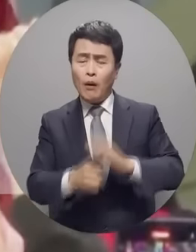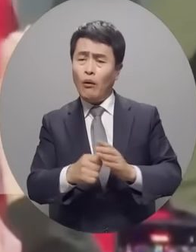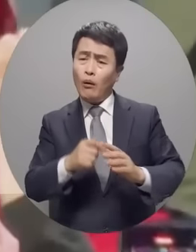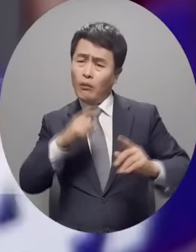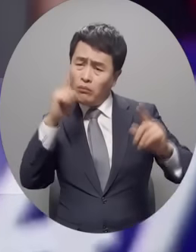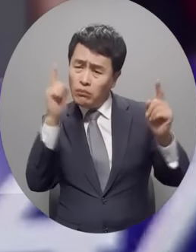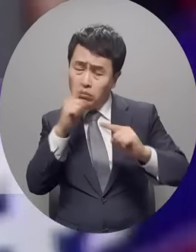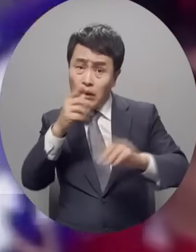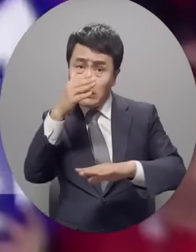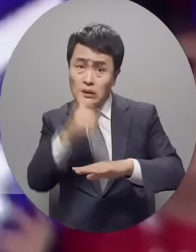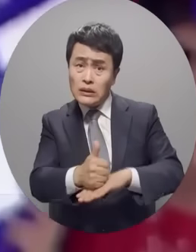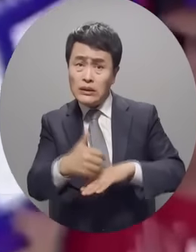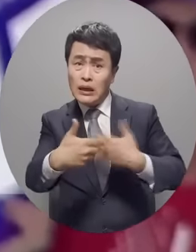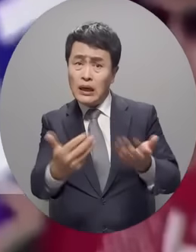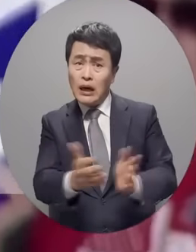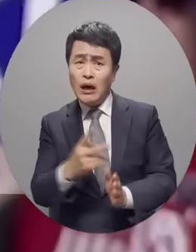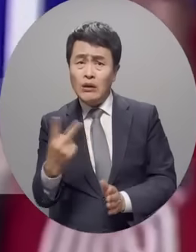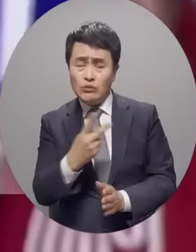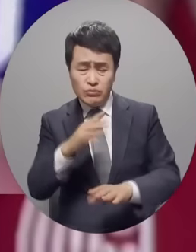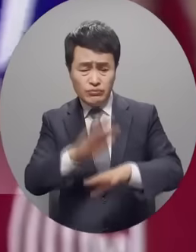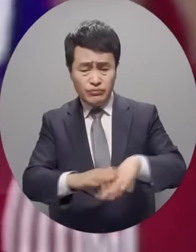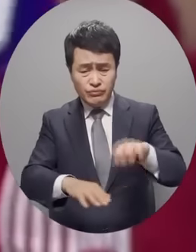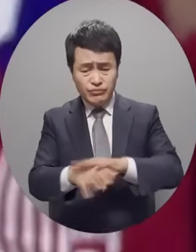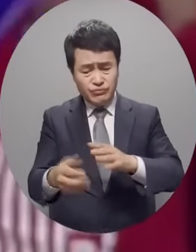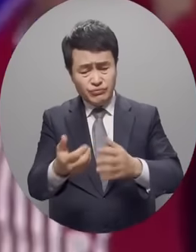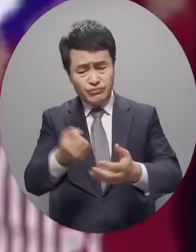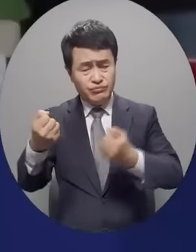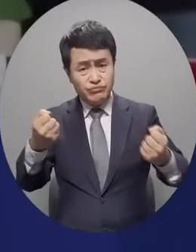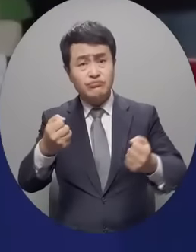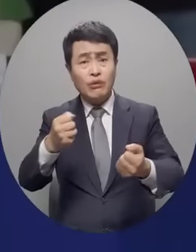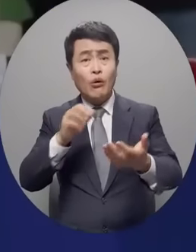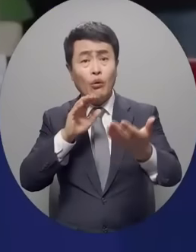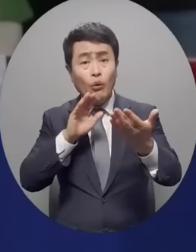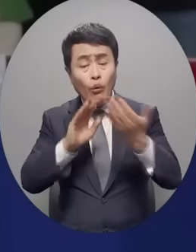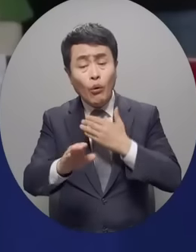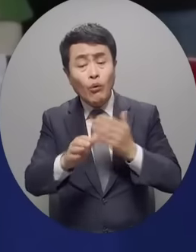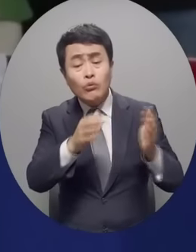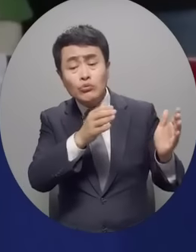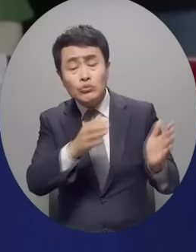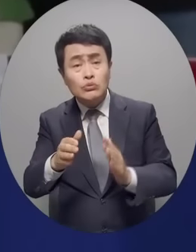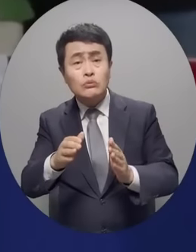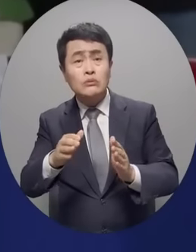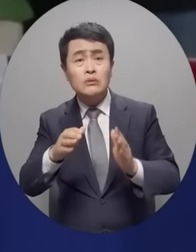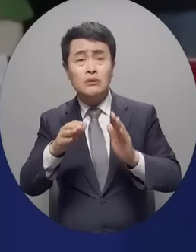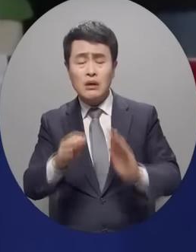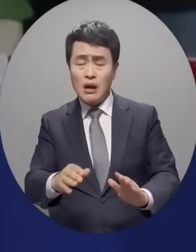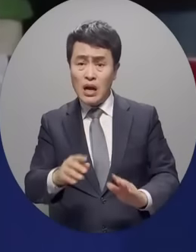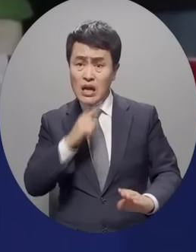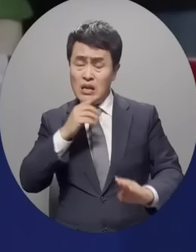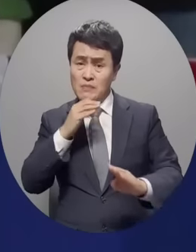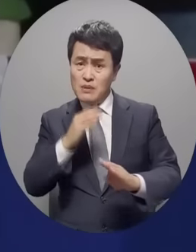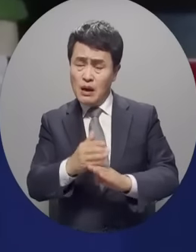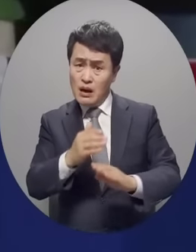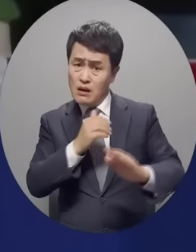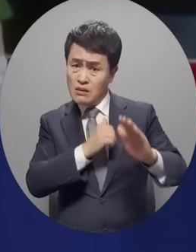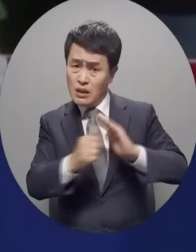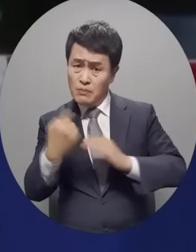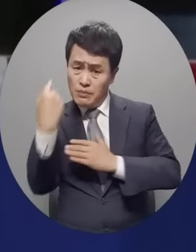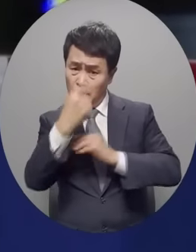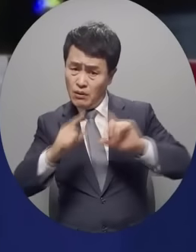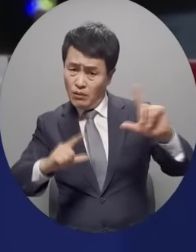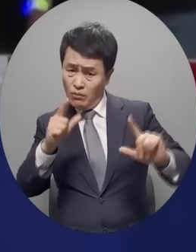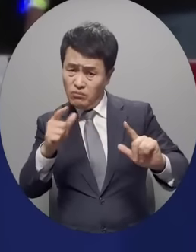끝에는 극단적 양극화란 후유증이 기다리고 있고 그 수습 과정에서 자칫 민주주의의 대표란 위상이